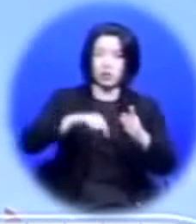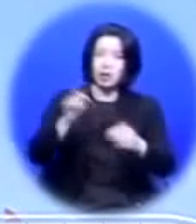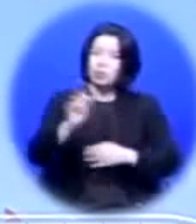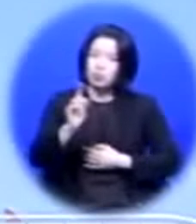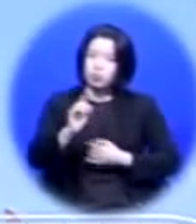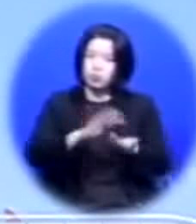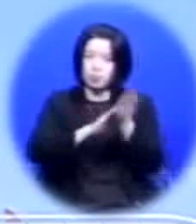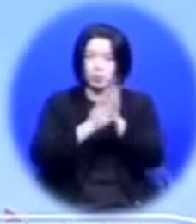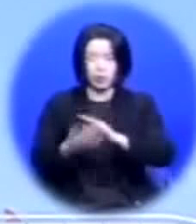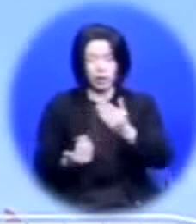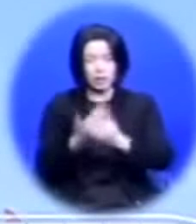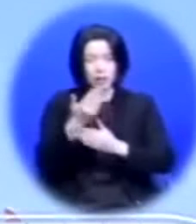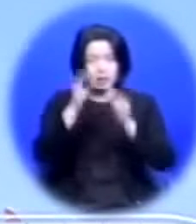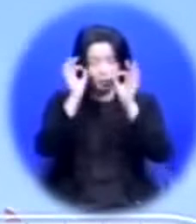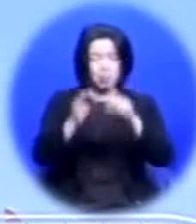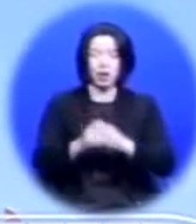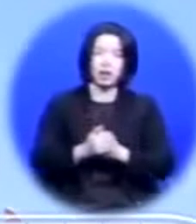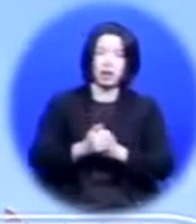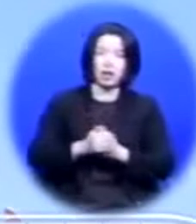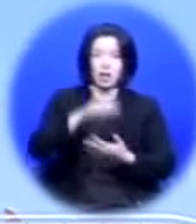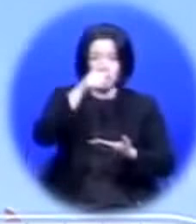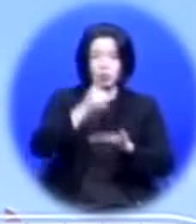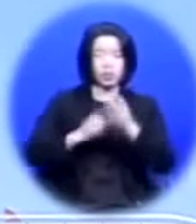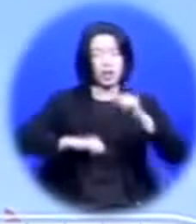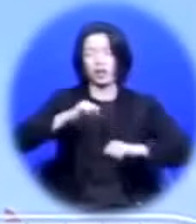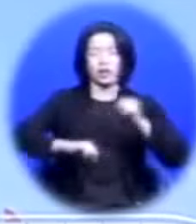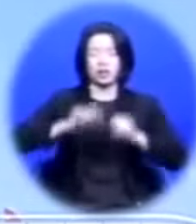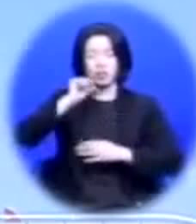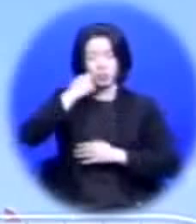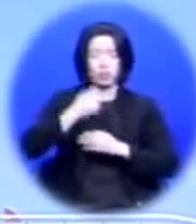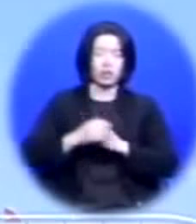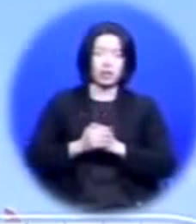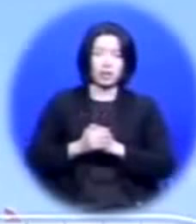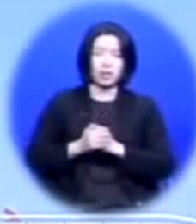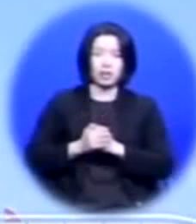변화가 일어나는지를 죄를 지을 수가 없게